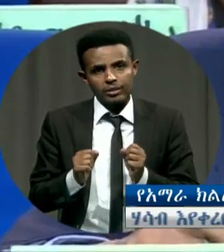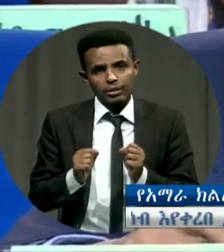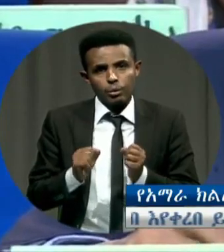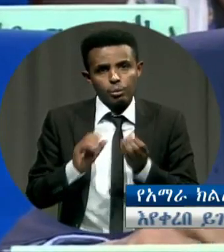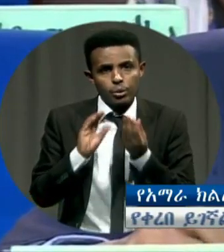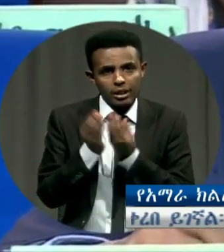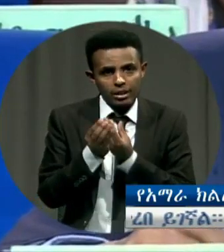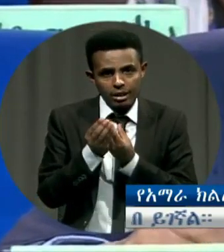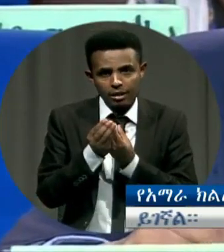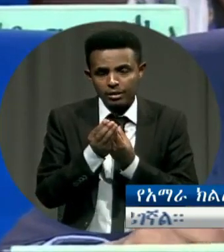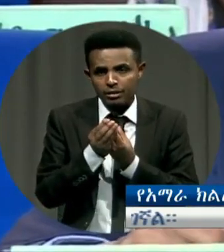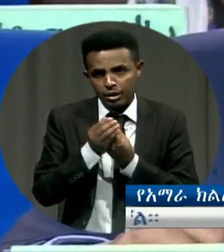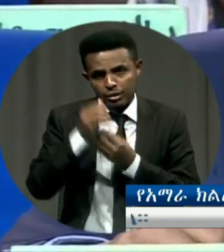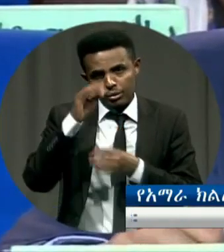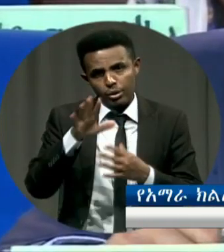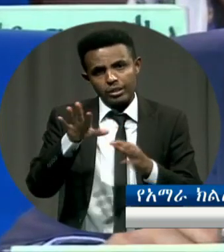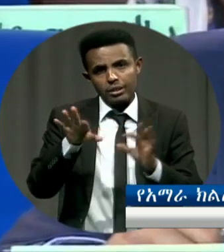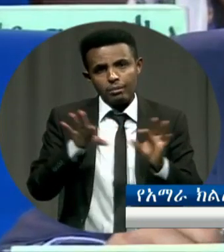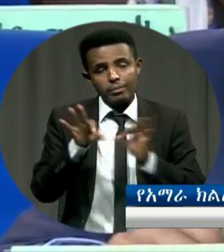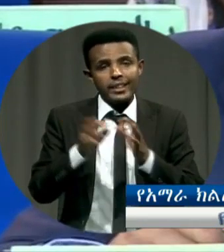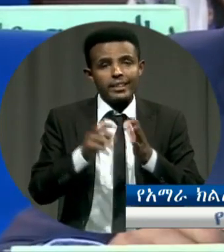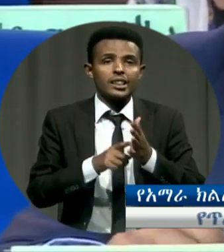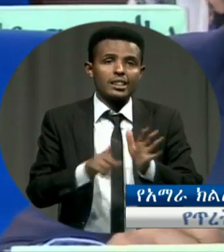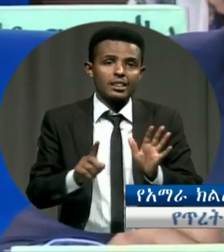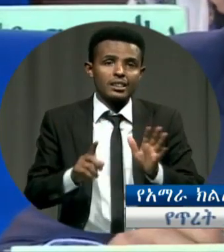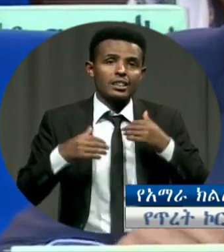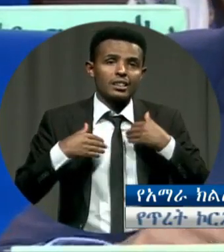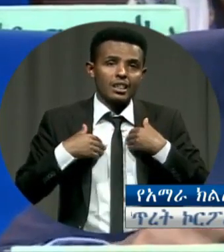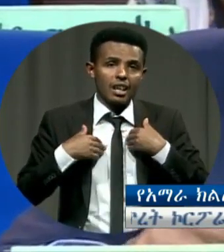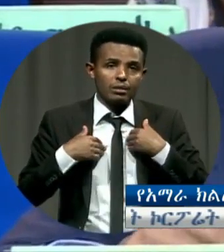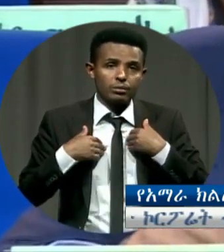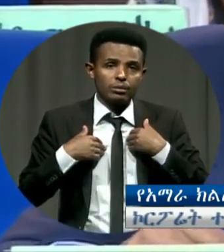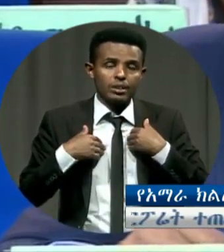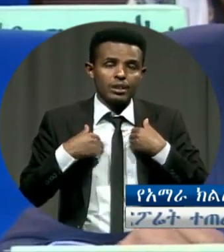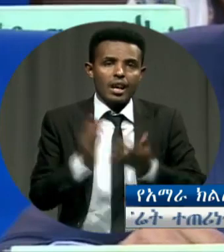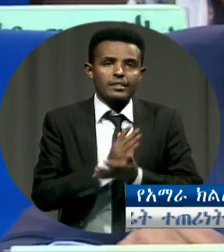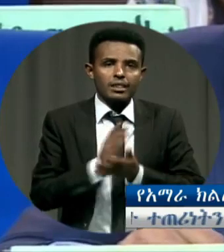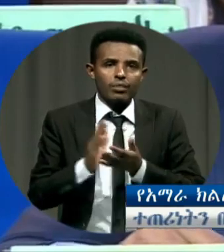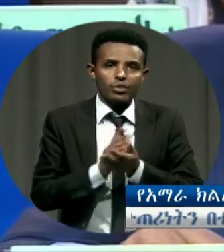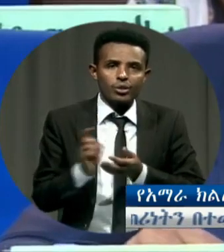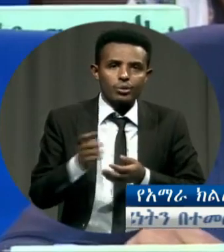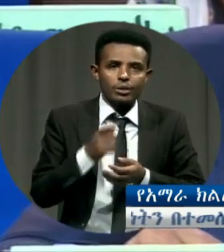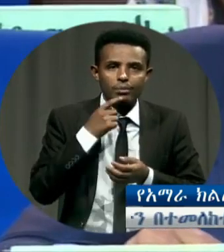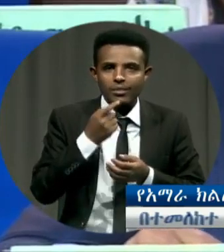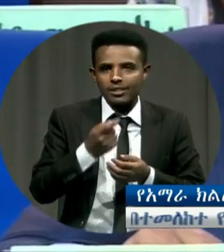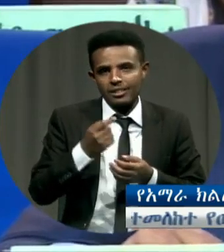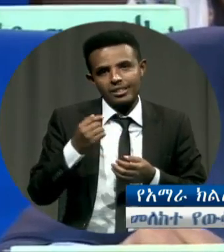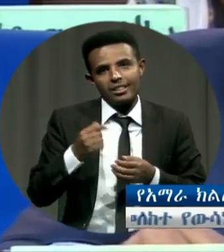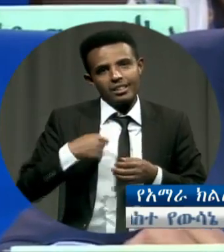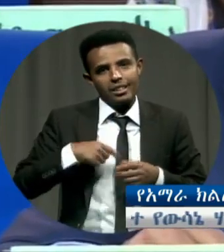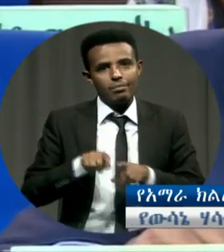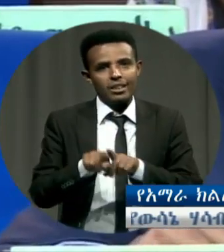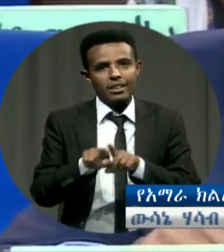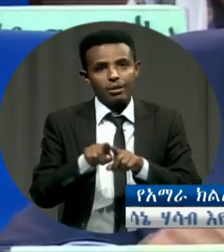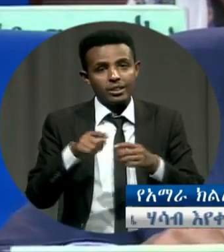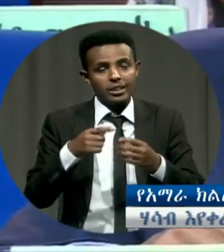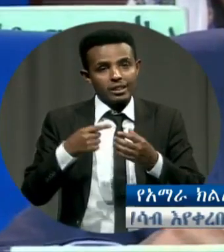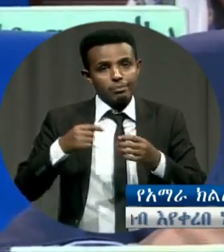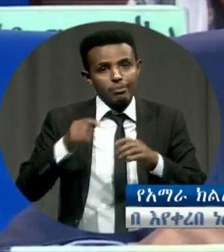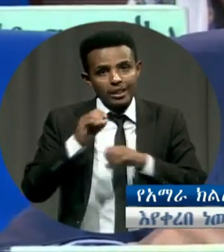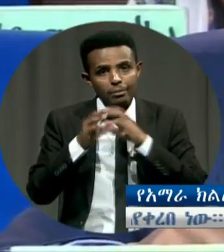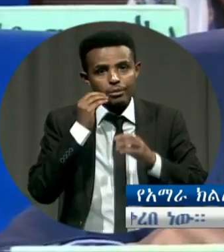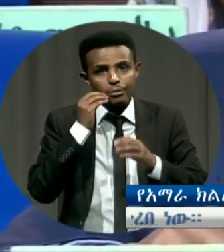በሚያስችል ሁኔታ ሰዎችን መምረጥ ግልጽነት ያለው ግልጽነት አሳታፊ ይሁን የሚለው ነገር እኔ የምጋራው ነው። ግን ይሄን ምክር ቤቱ ይሄን